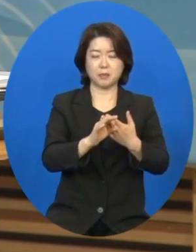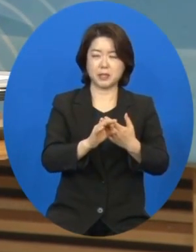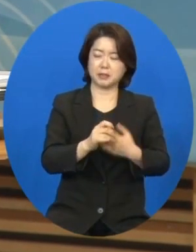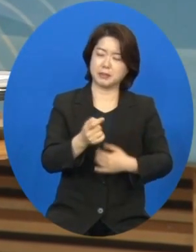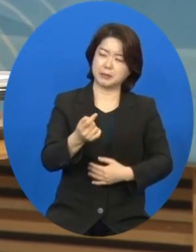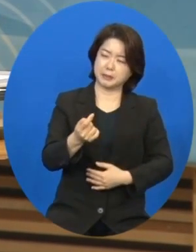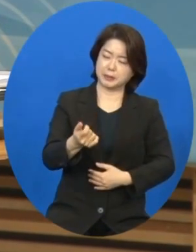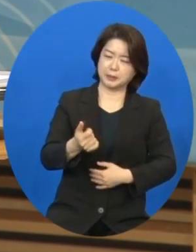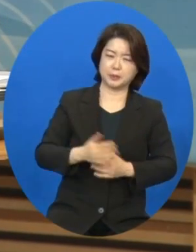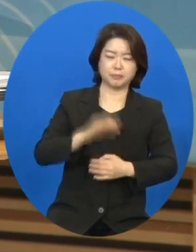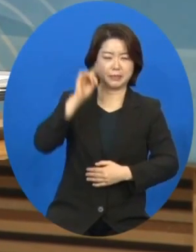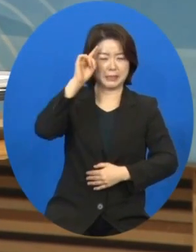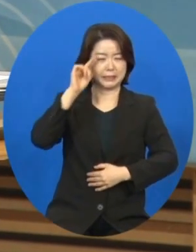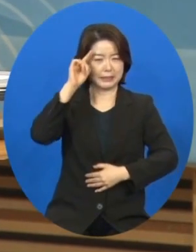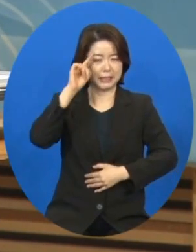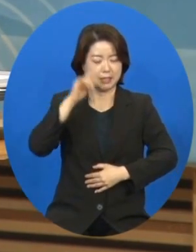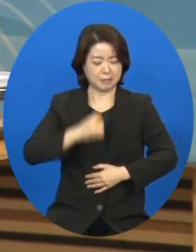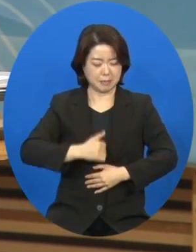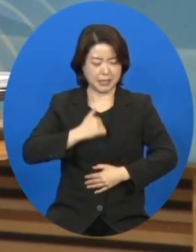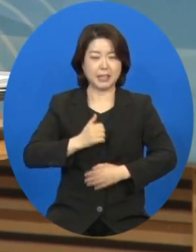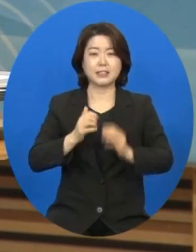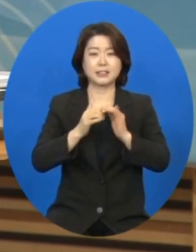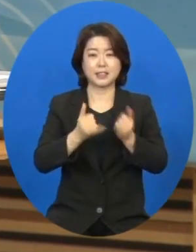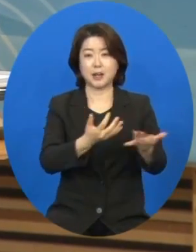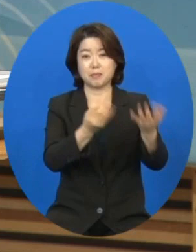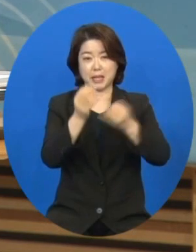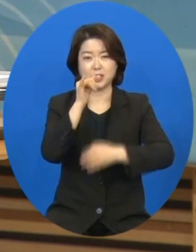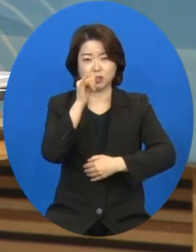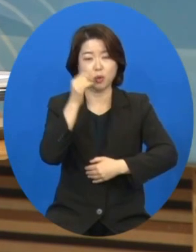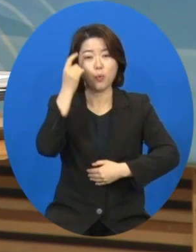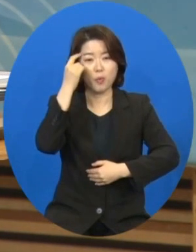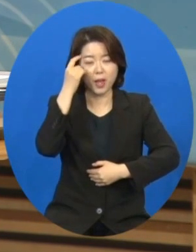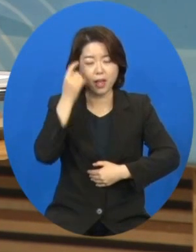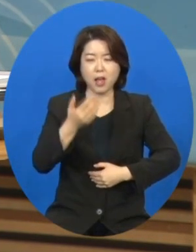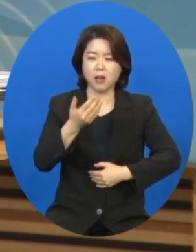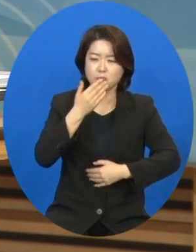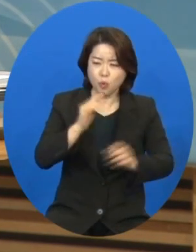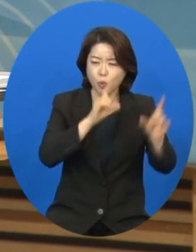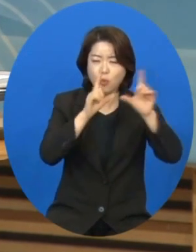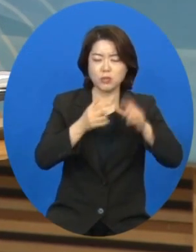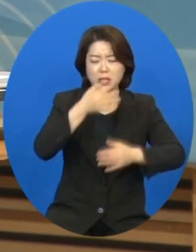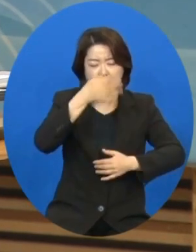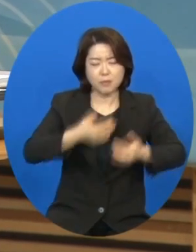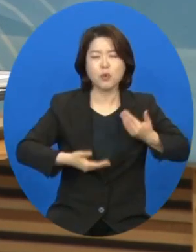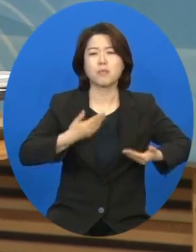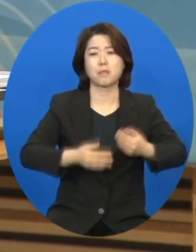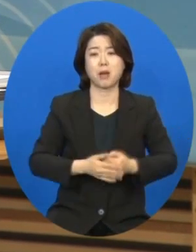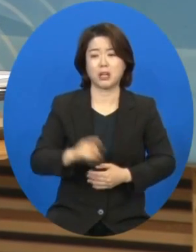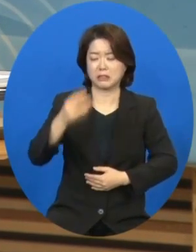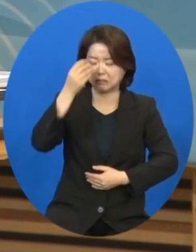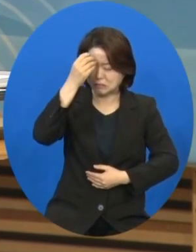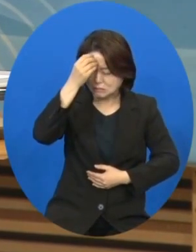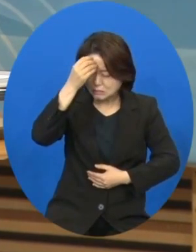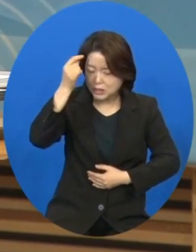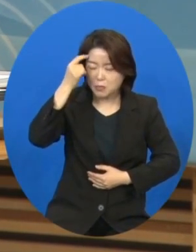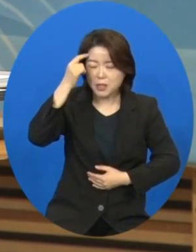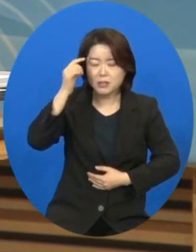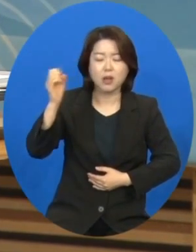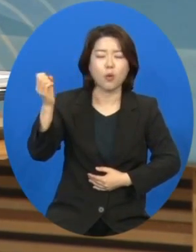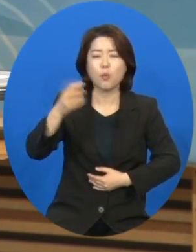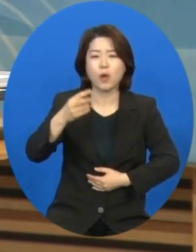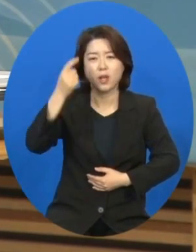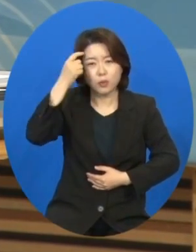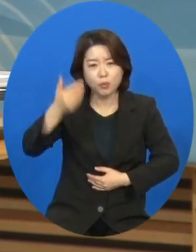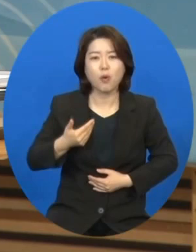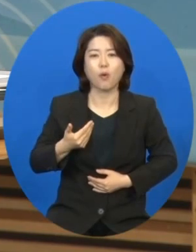짜증나는 분들이 많으실 겁니다. 먹고 살기도 힘든데 그런 골치 아픈 생각을 왜 자꾸 하게 하는